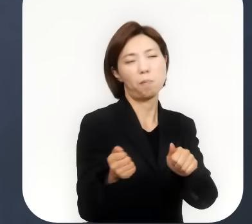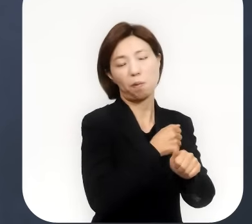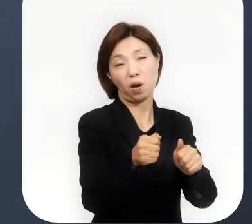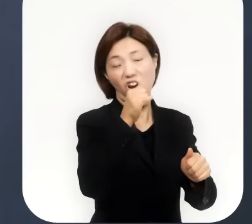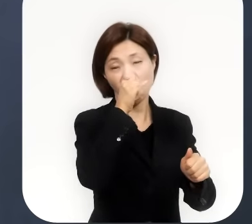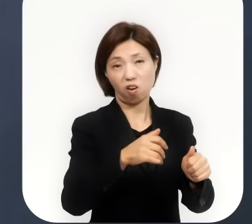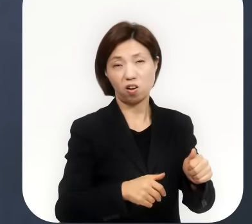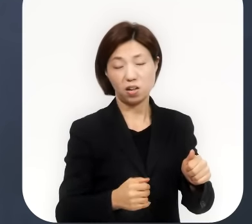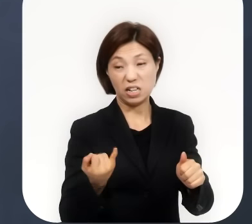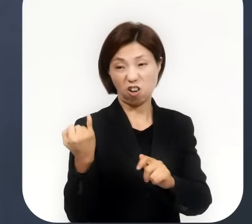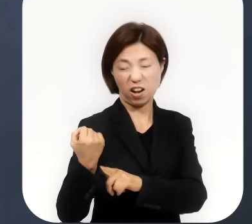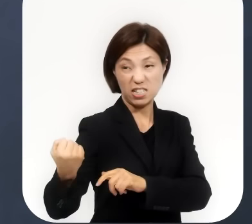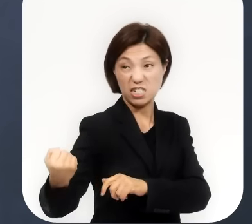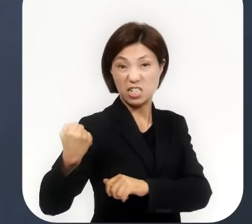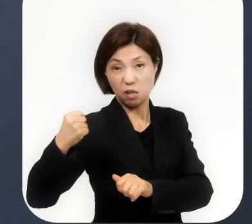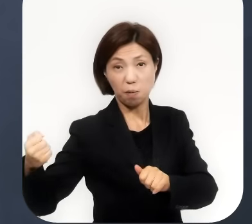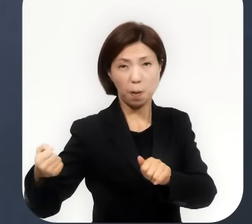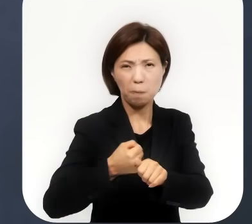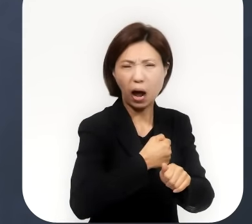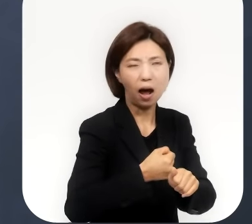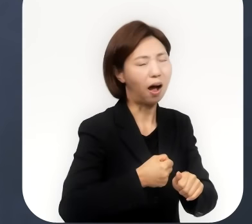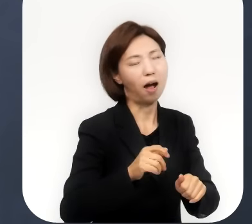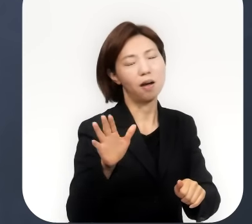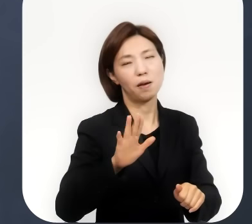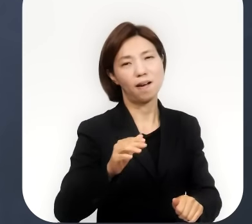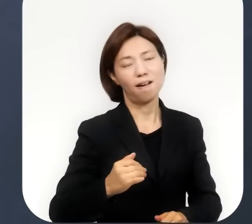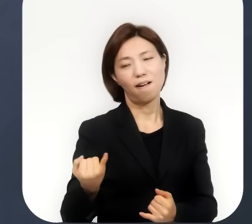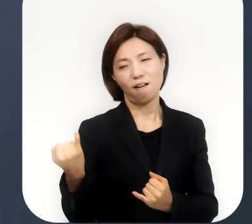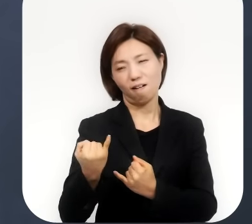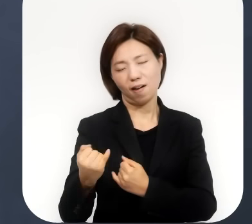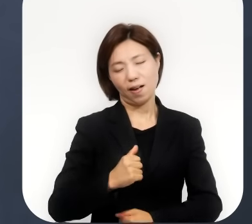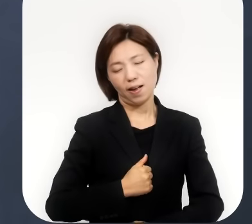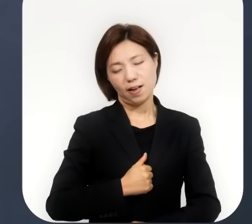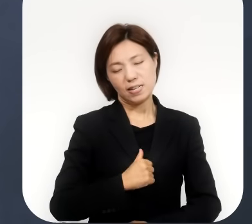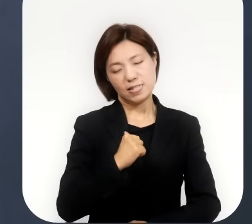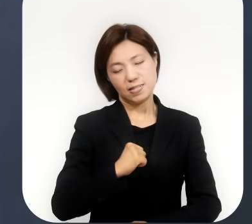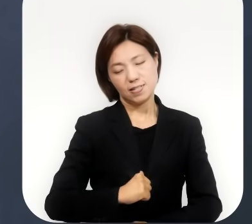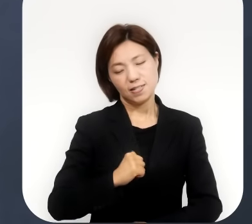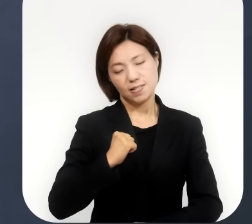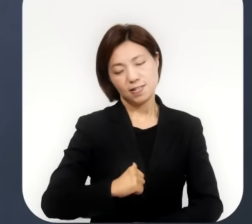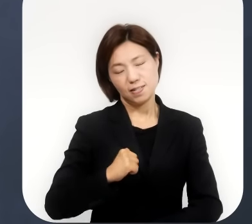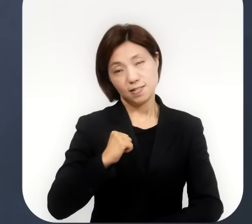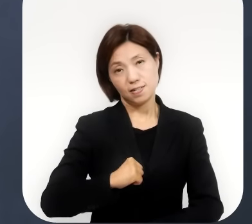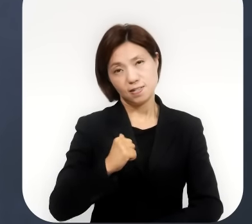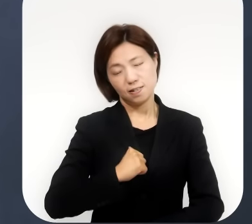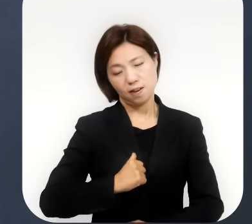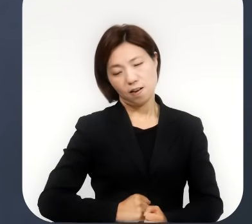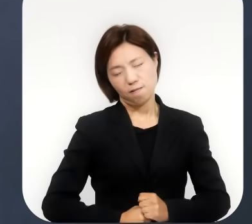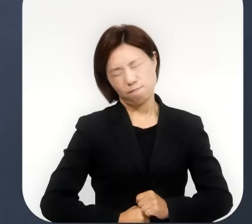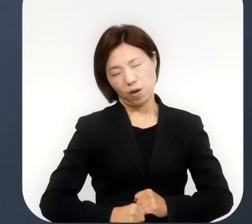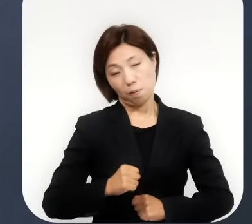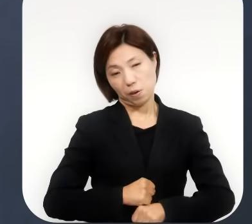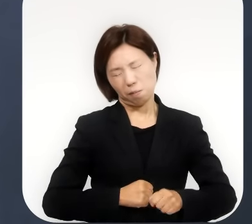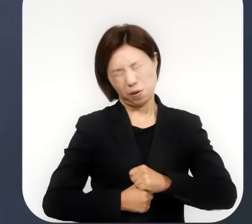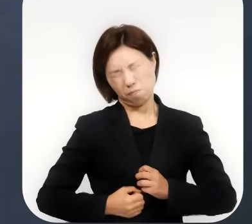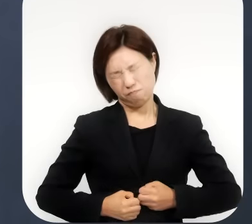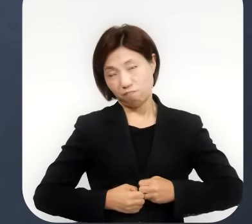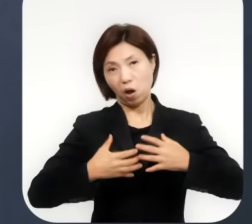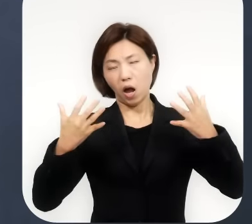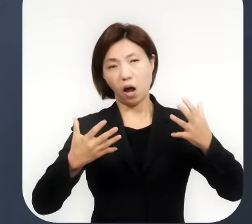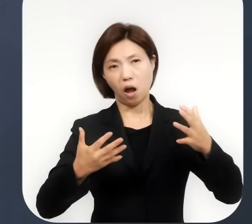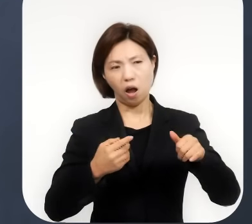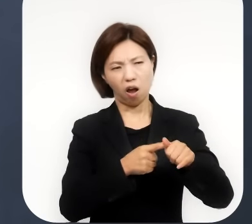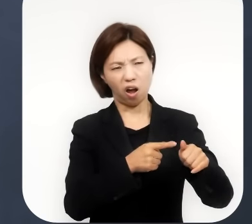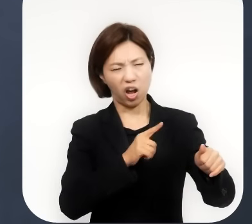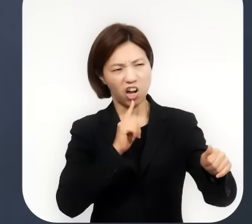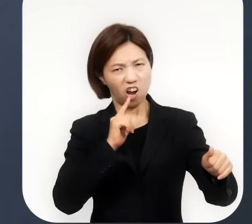그게 뭐 힘이 나서 생기는게 아니라 도저히 참다가 참다 못 참으니까 상대가 무슨 짐승처럼